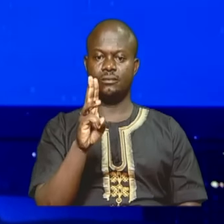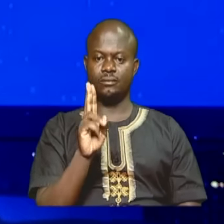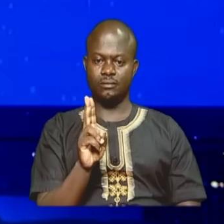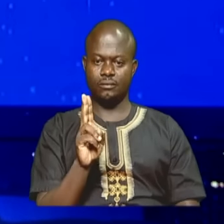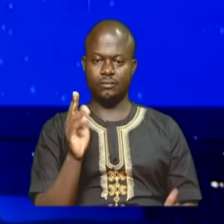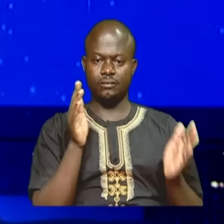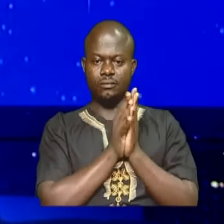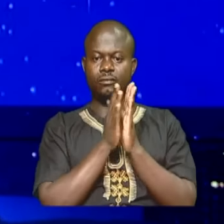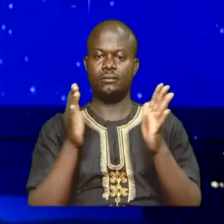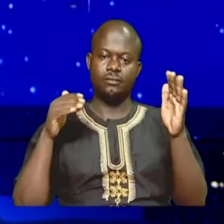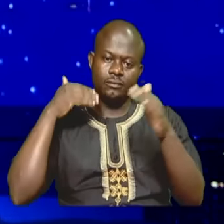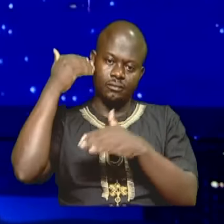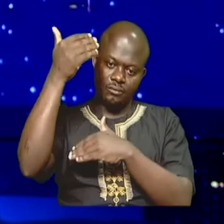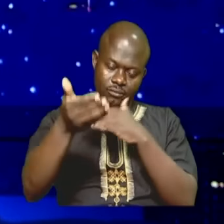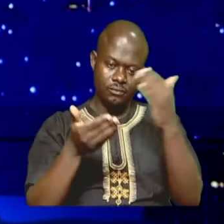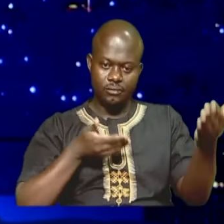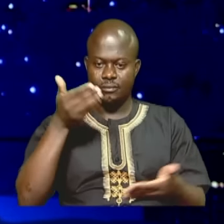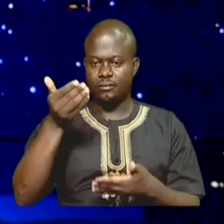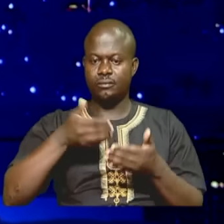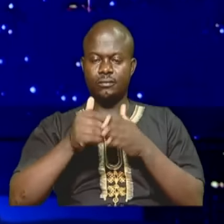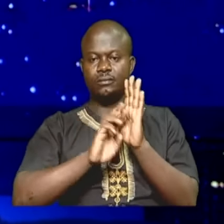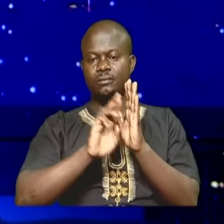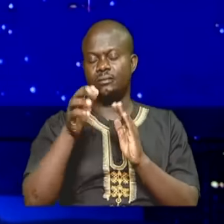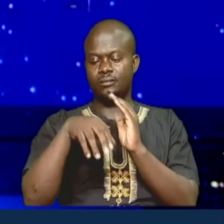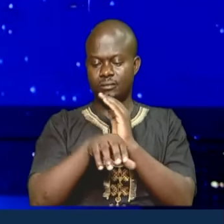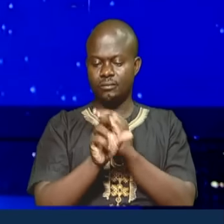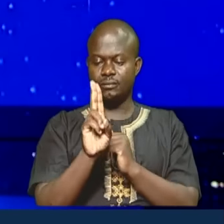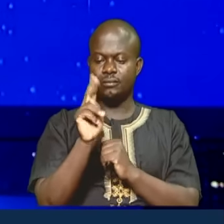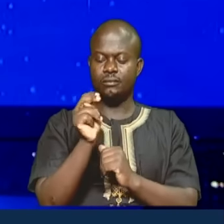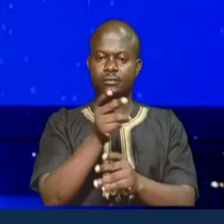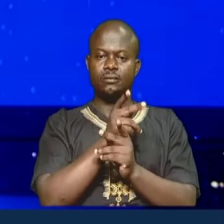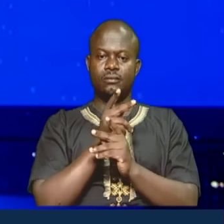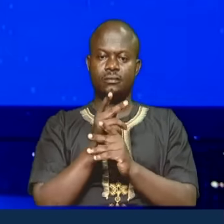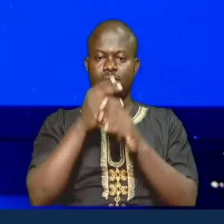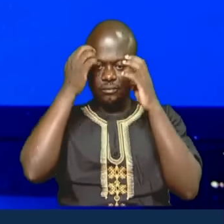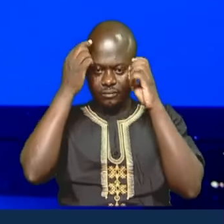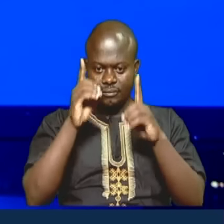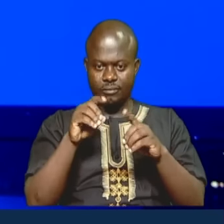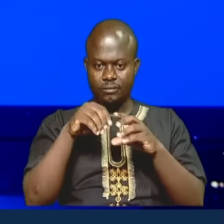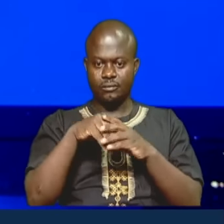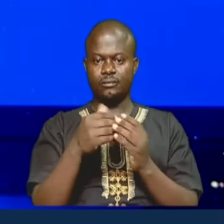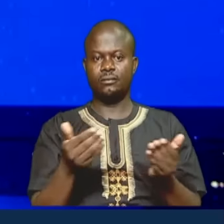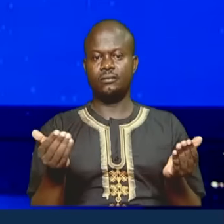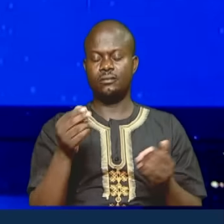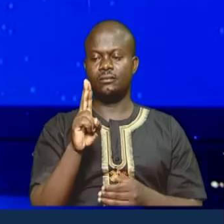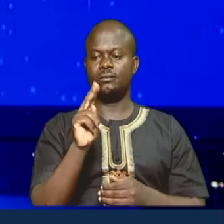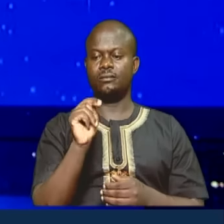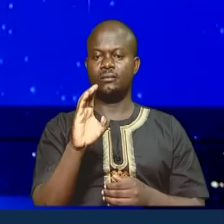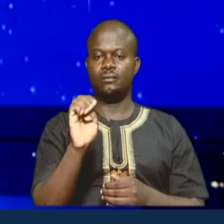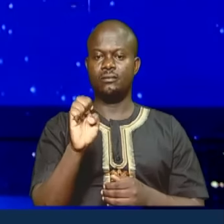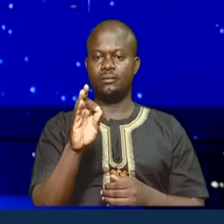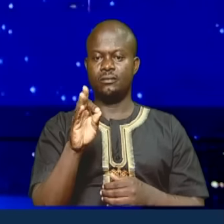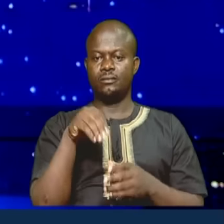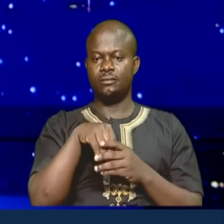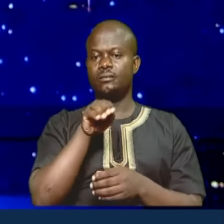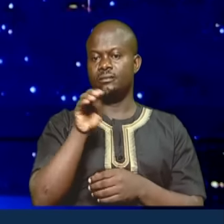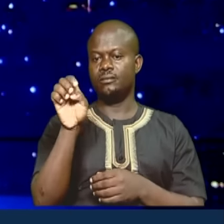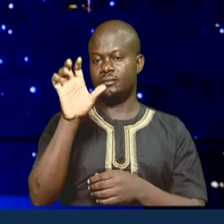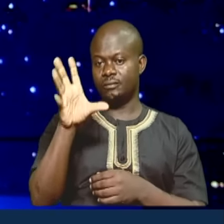ndetse anakira uhagarariye ishami ry'umuryango w'abibumbye ryita ku burezi bw'umwana UNICEF mu karere ka Afurika